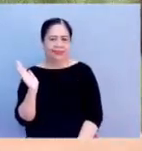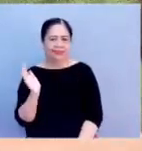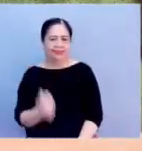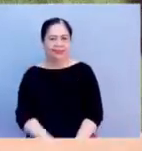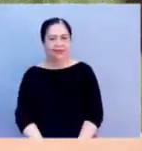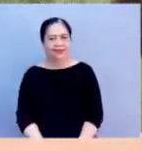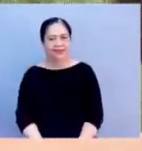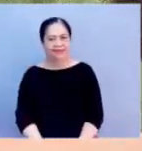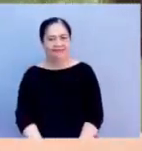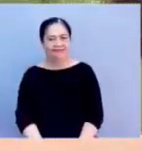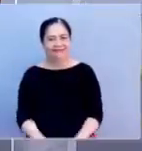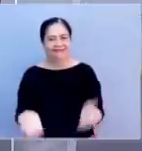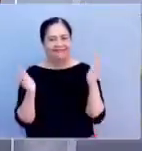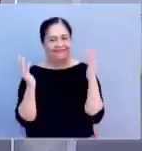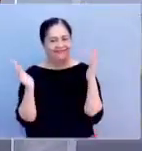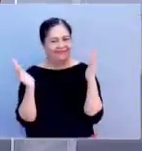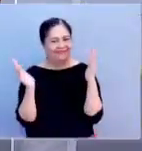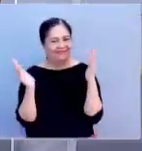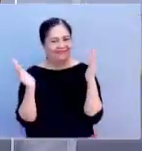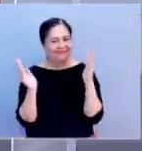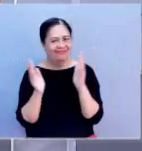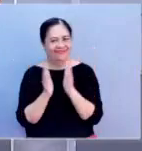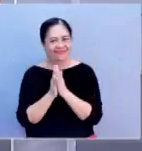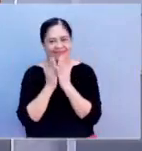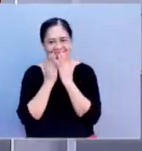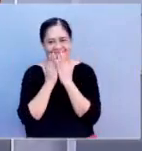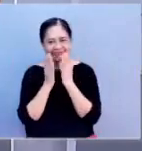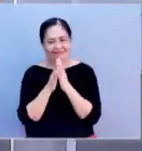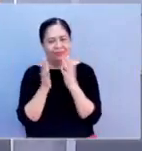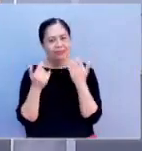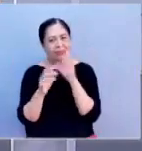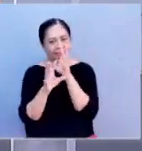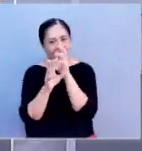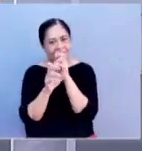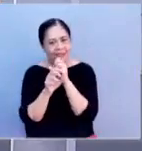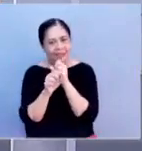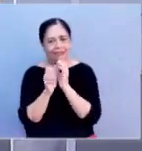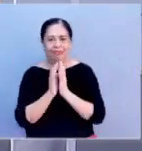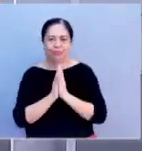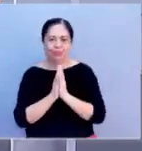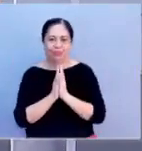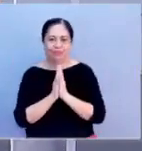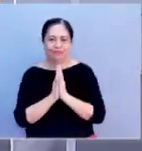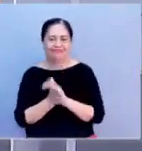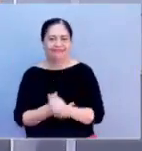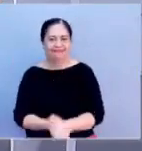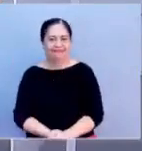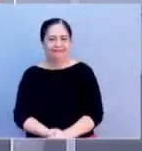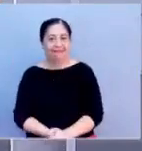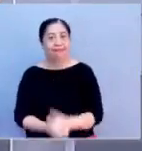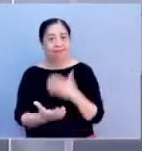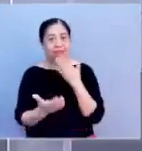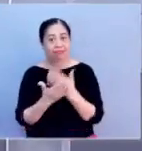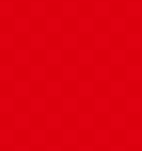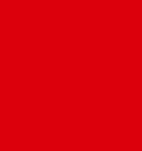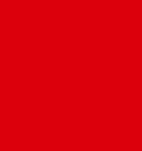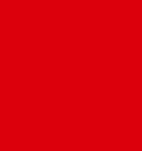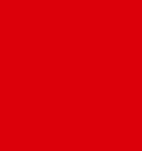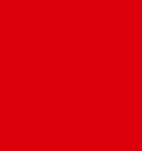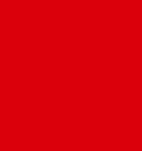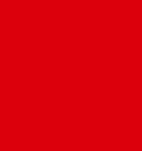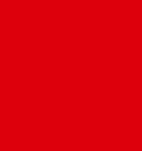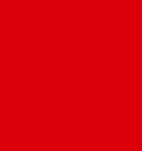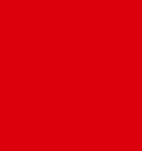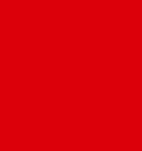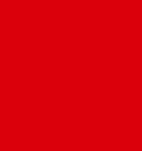0968-570-3165. Oh, ang galing, ang galing, ang galing! Thank you very much, nakakamangha ka, Zedric Zaragoza. Oh, perfect pang Christmas gift yan. Yes!